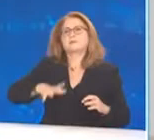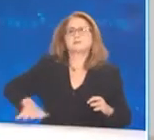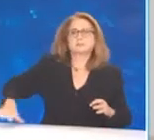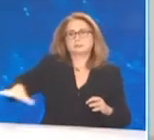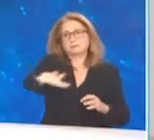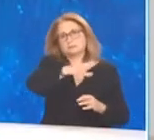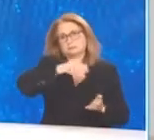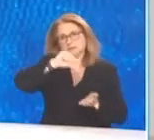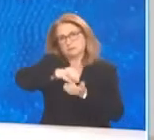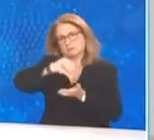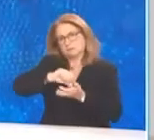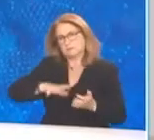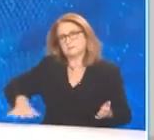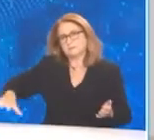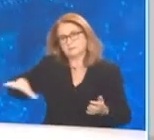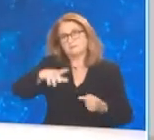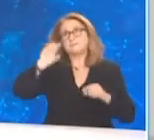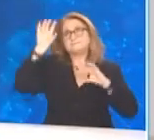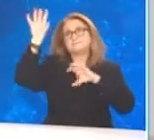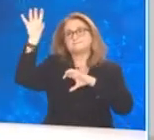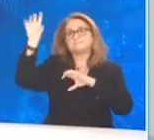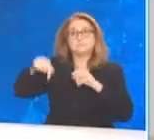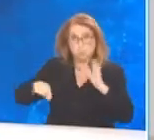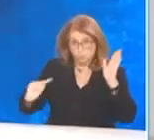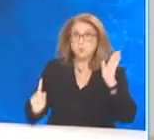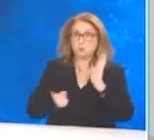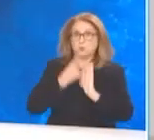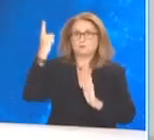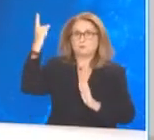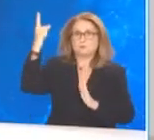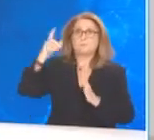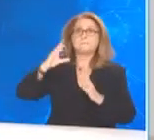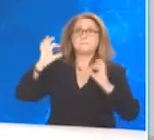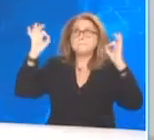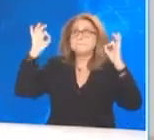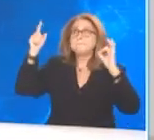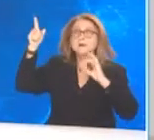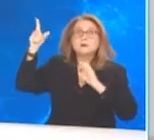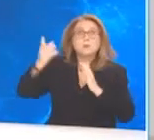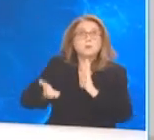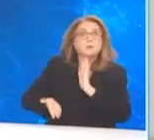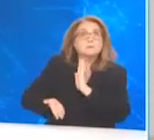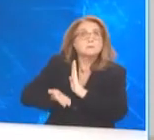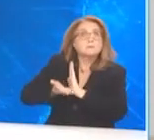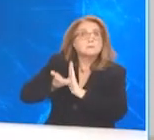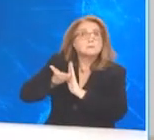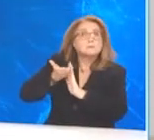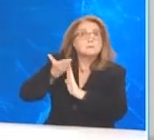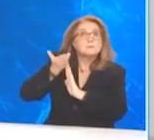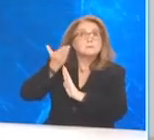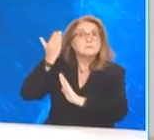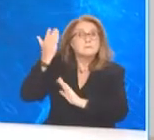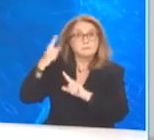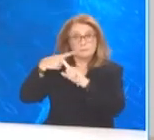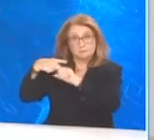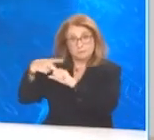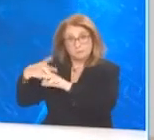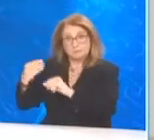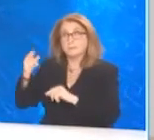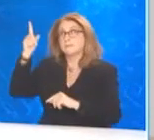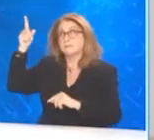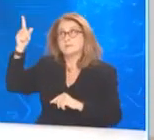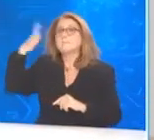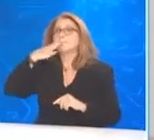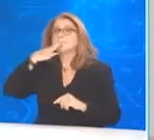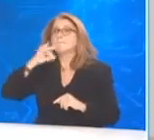την περίοδο της πανδημίας που η Κεντρική Μακεδονία έχει παραπάνω αριθμό κρουσμάτων ενεργών, μιλάω για ενεργά κρούσματα, από την